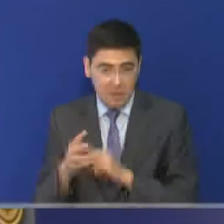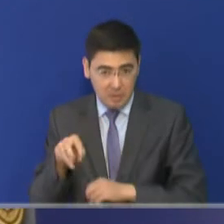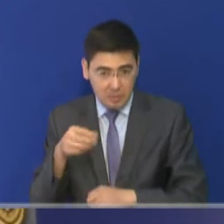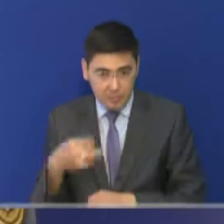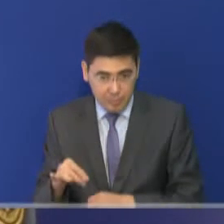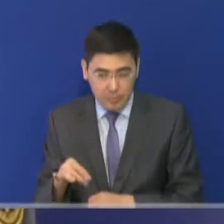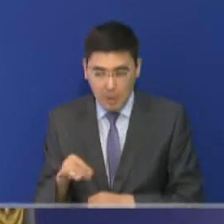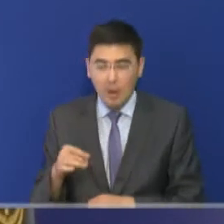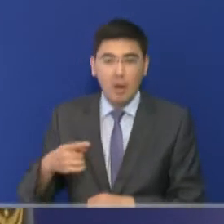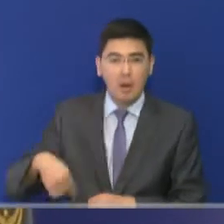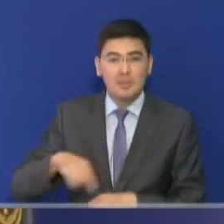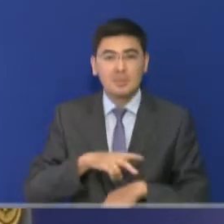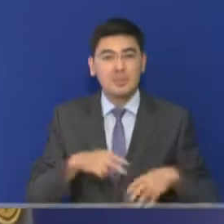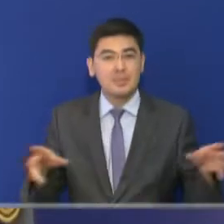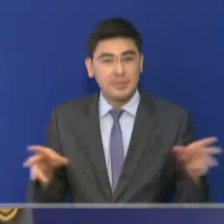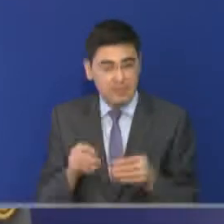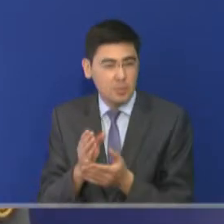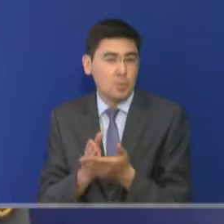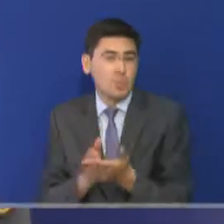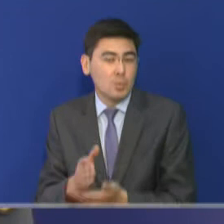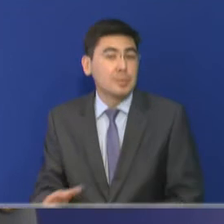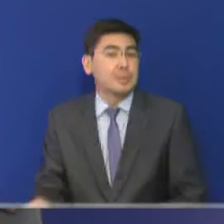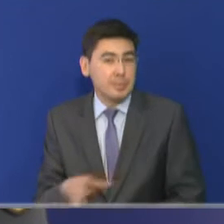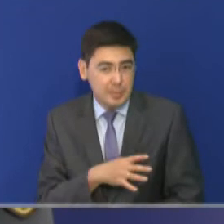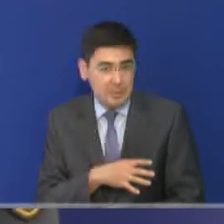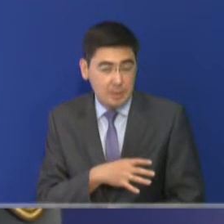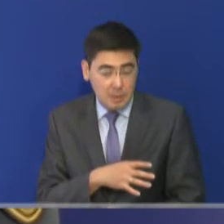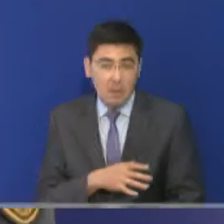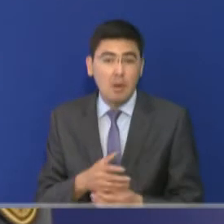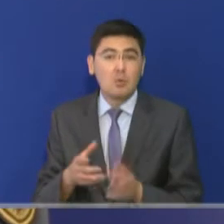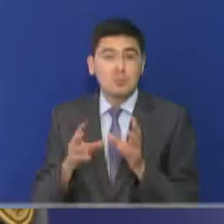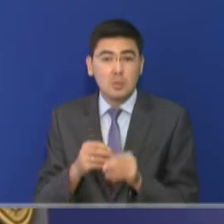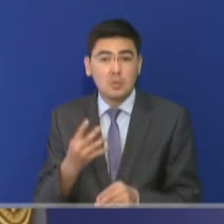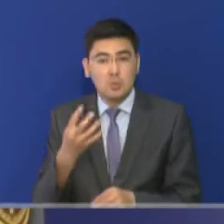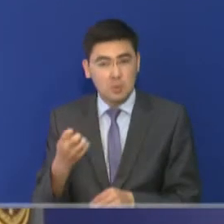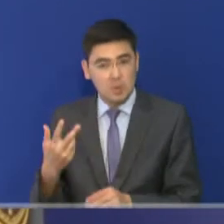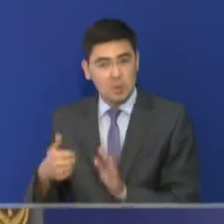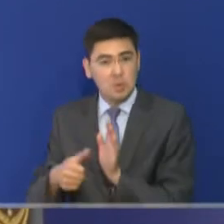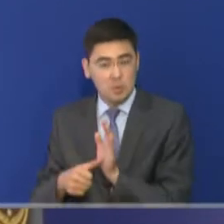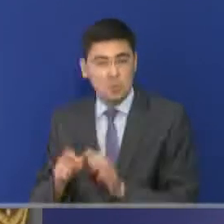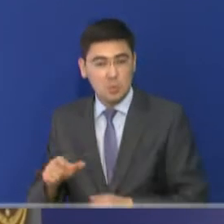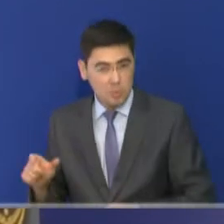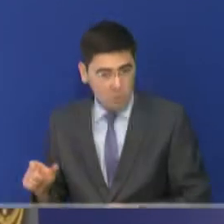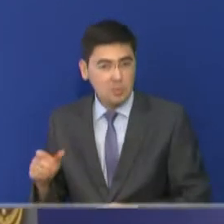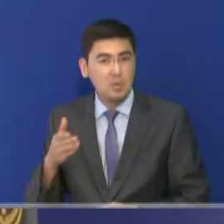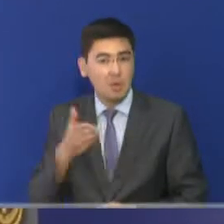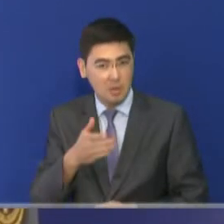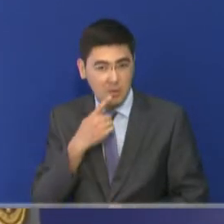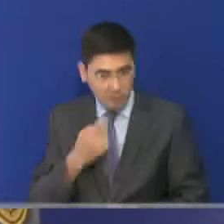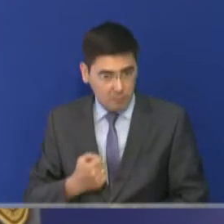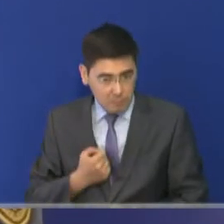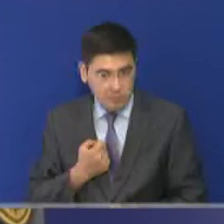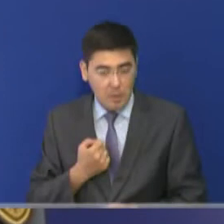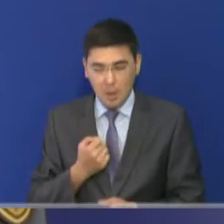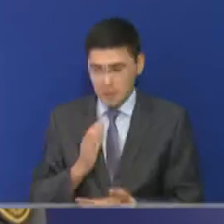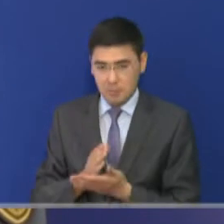бойынша полиция қызметкерлерімен бірге патрульдеу шараларына жұмылдырылды. Бұл мақсатқа 430 адам тартылды. Бірқатар әскери қызметкер ерен